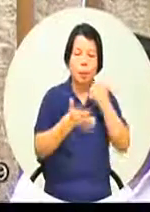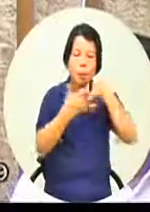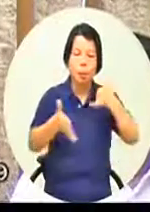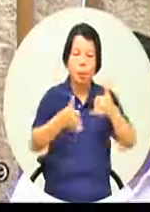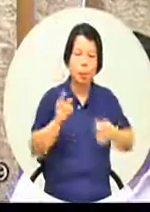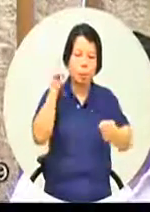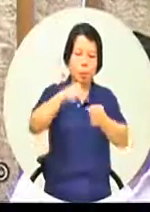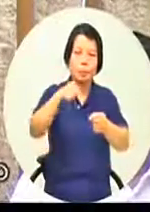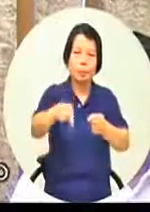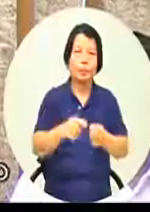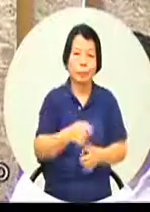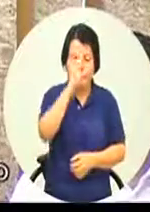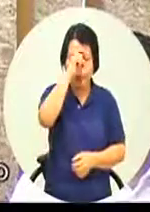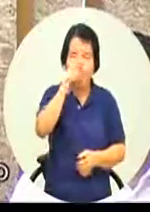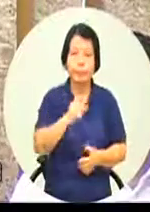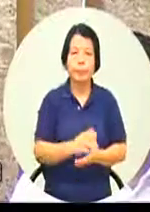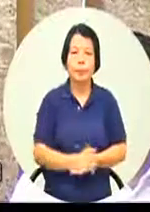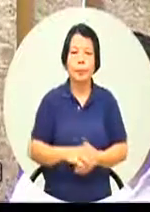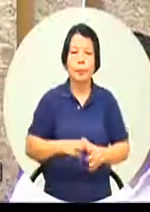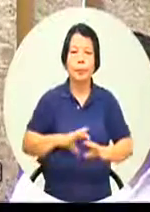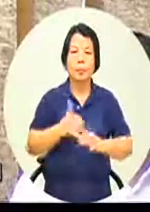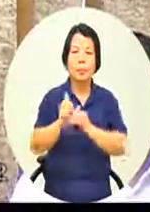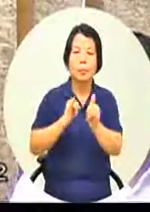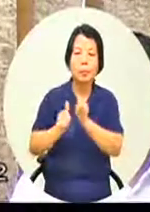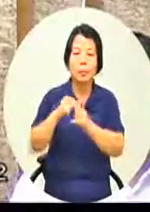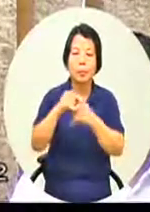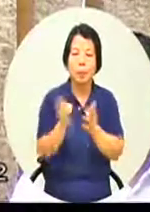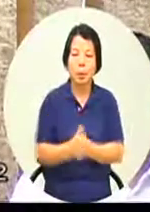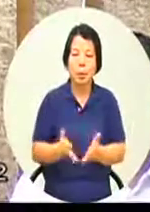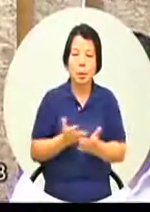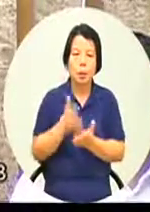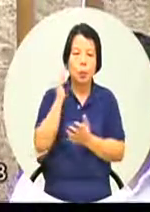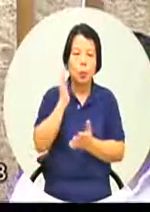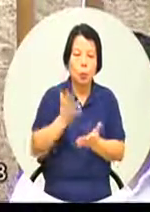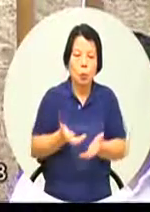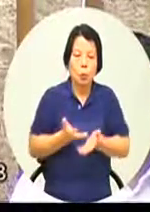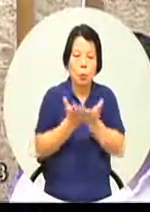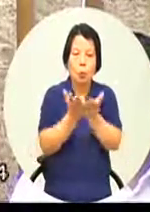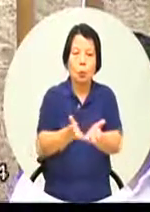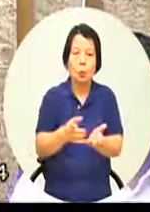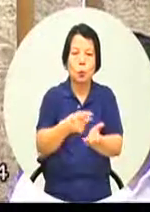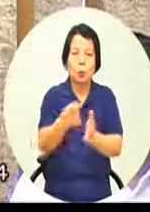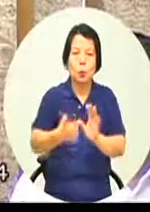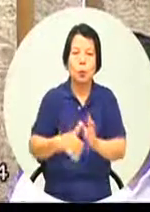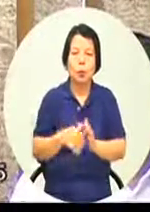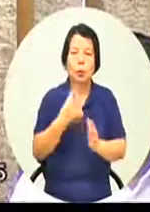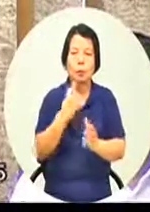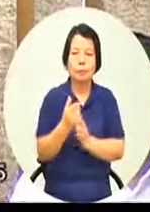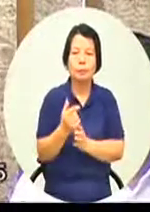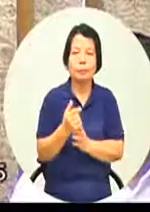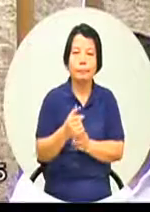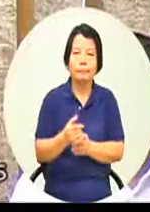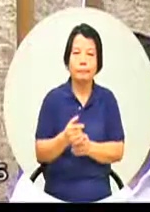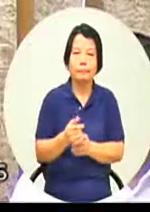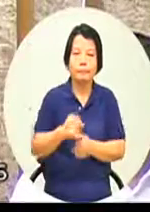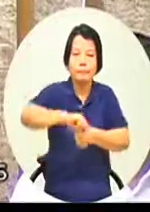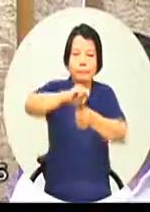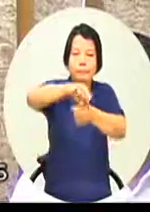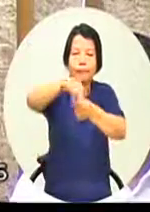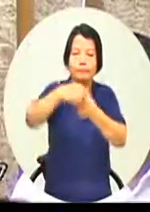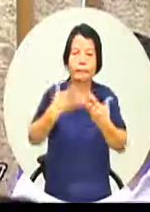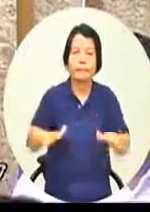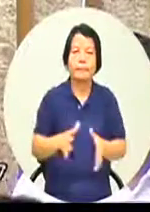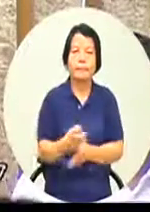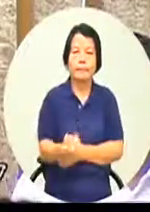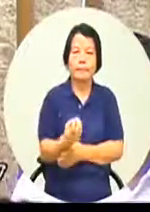就是说希望就是说针对国人在整个水上活动的这一些风气，其实能够。越来越蓬